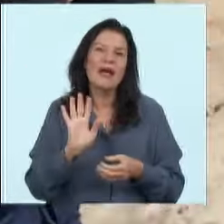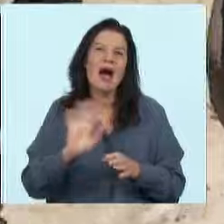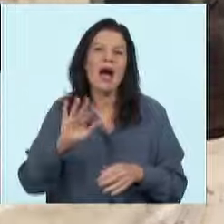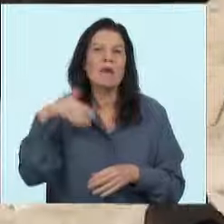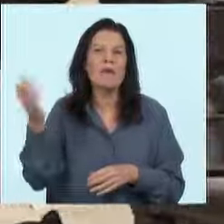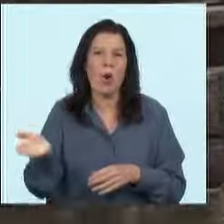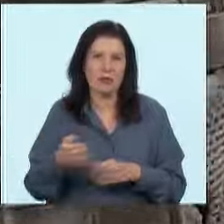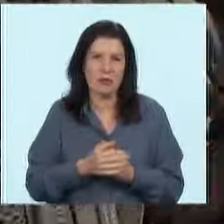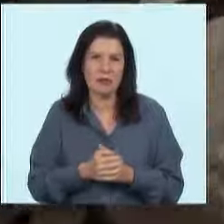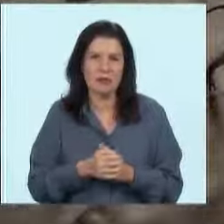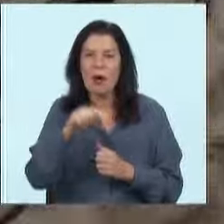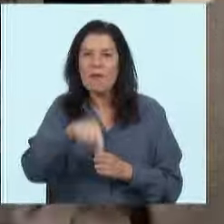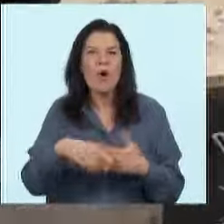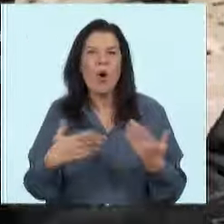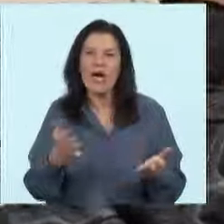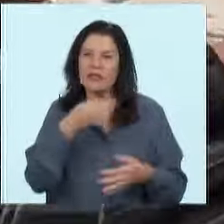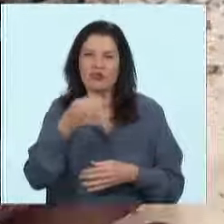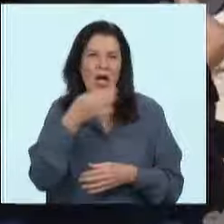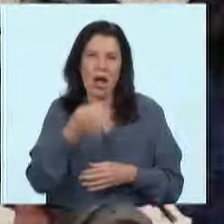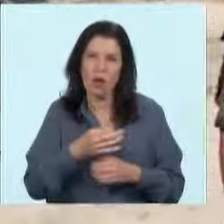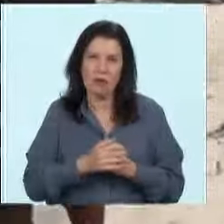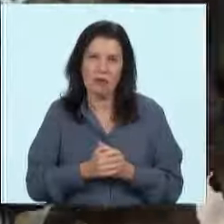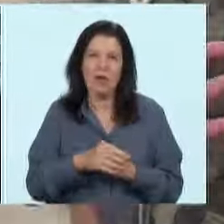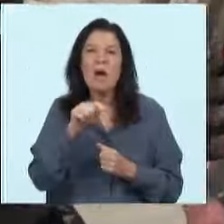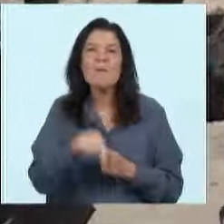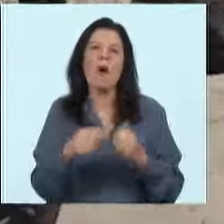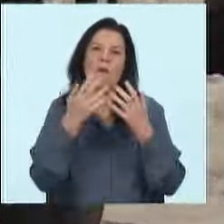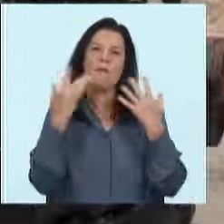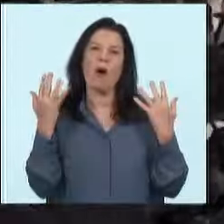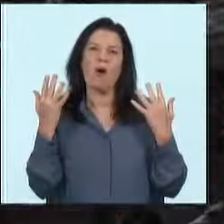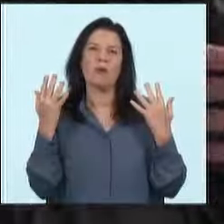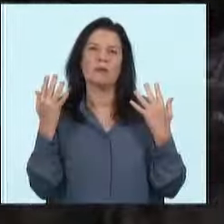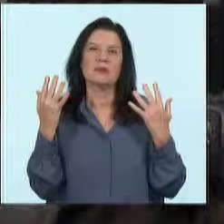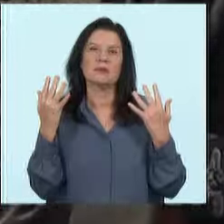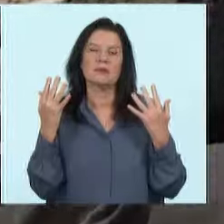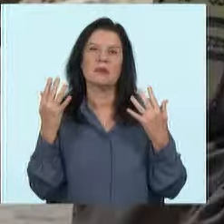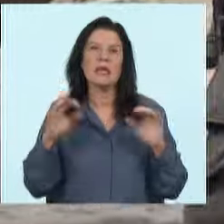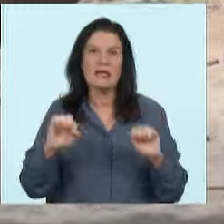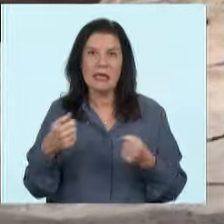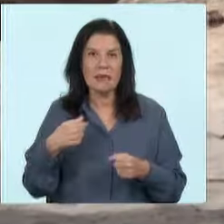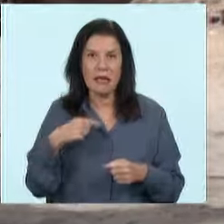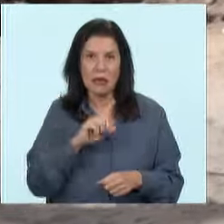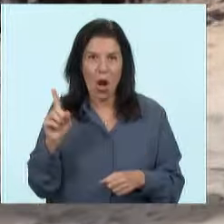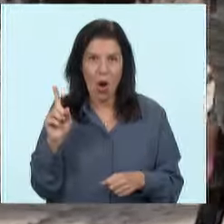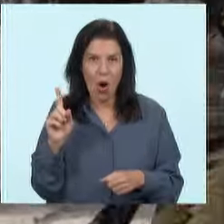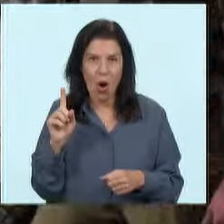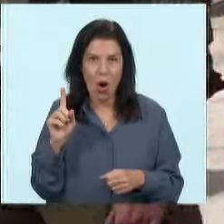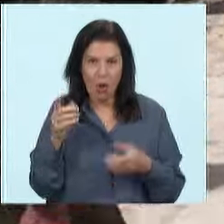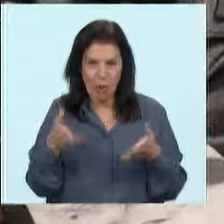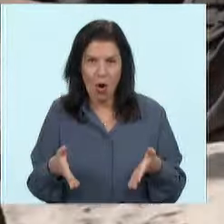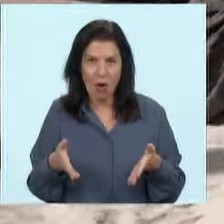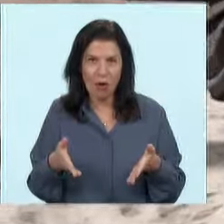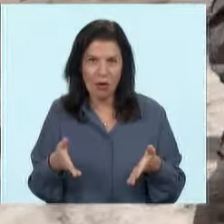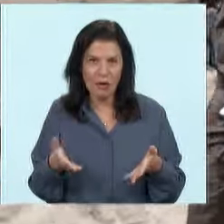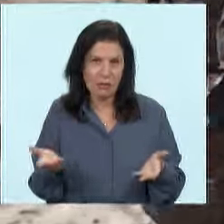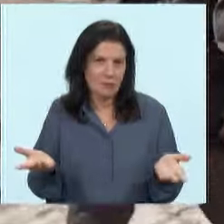בכלל. פה ברור לך שאם אתה לא פה, אני לא צריך להרחיב מה קורה אם אנחנו לא פה.